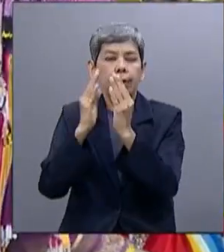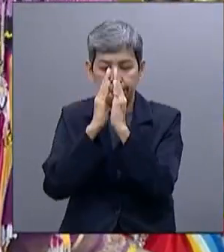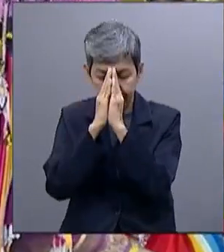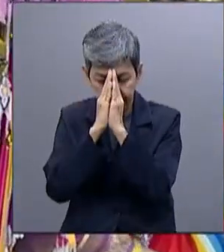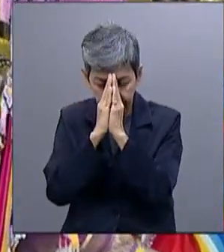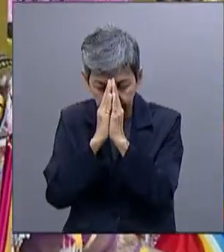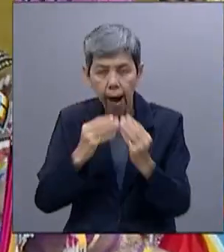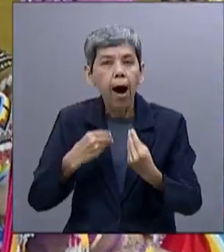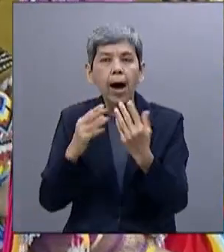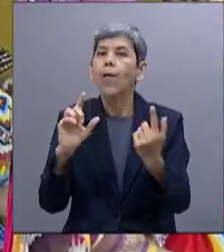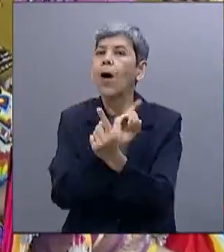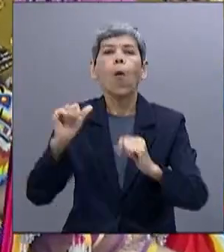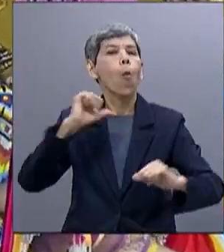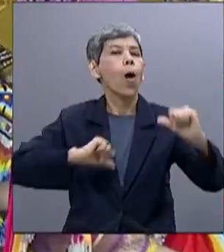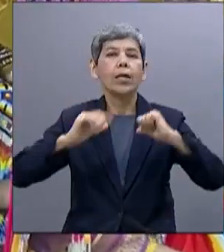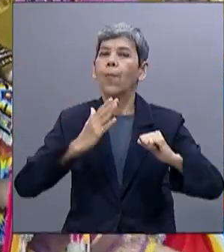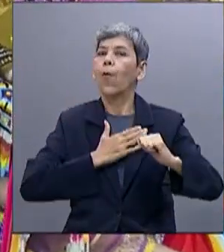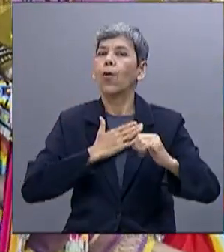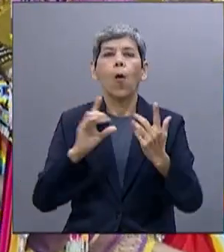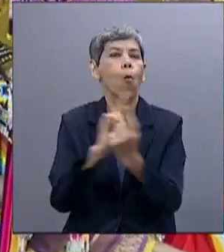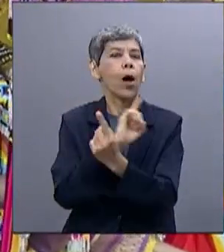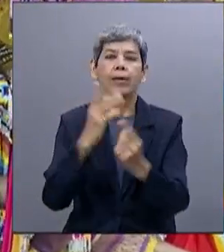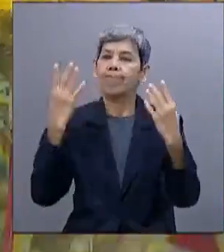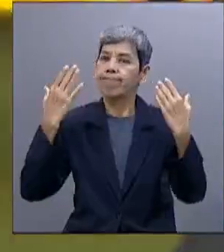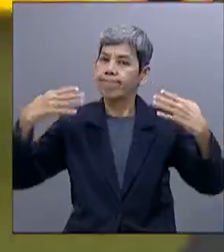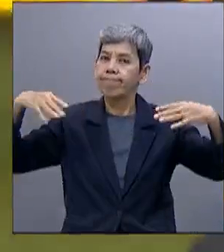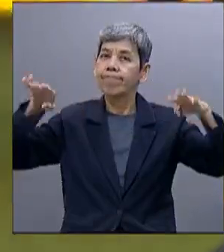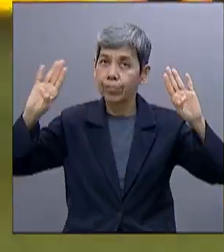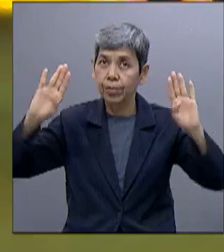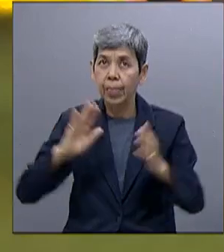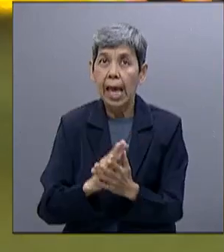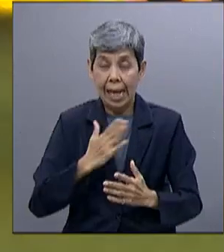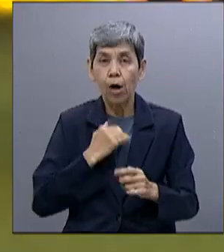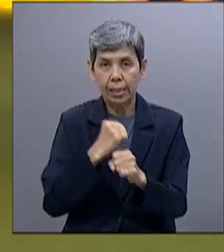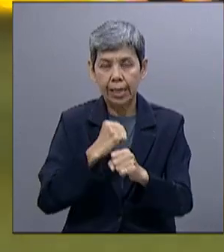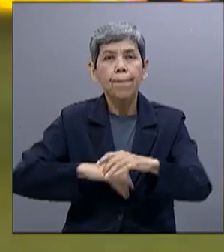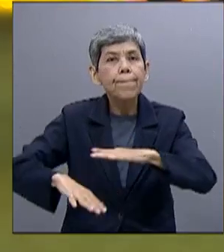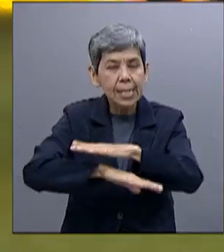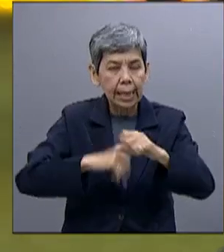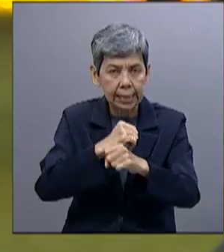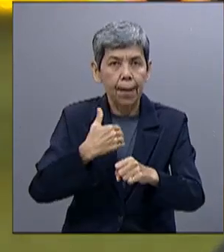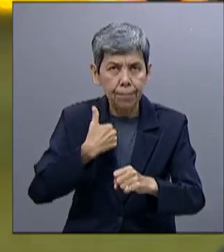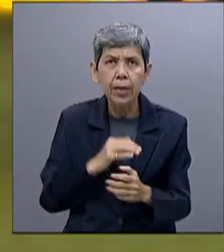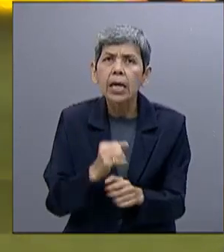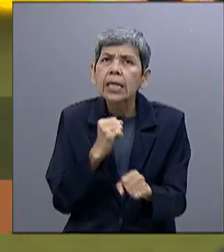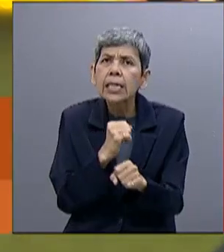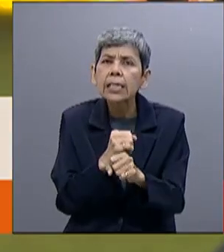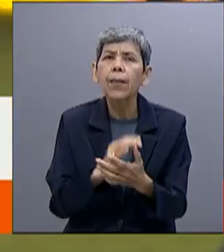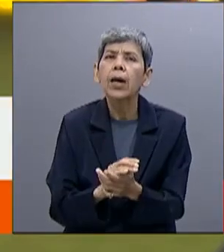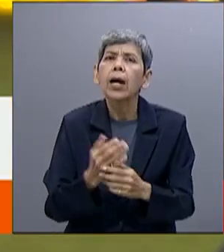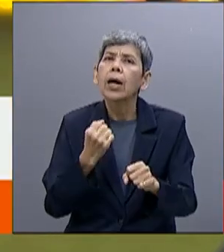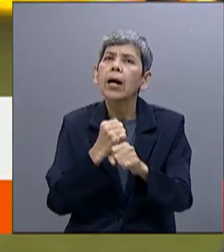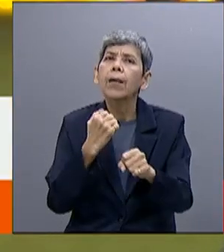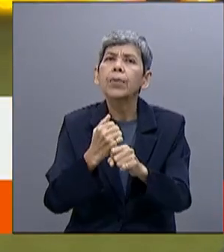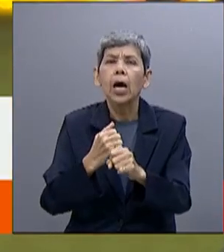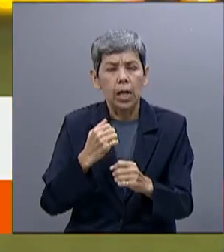ยแพร่ศิลปะการแสดงโนราค่ะ อันดับแรกก็ใช้พื้นฐานก่อนครับหลังจากนั้นก็จะใช้เป็นท่า